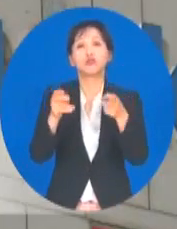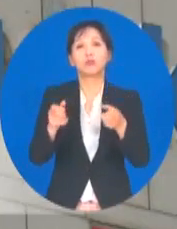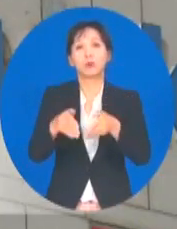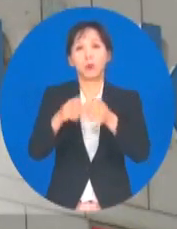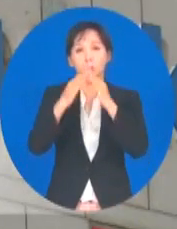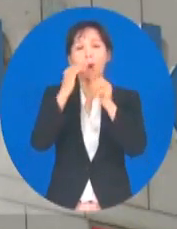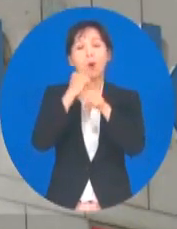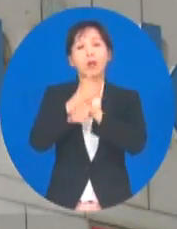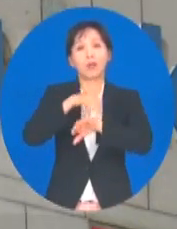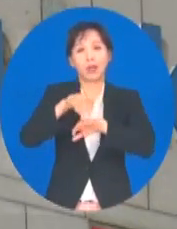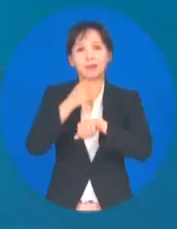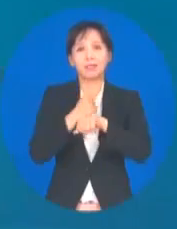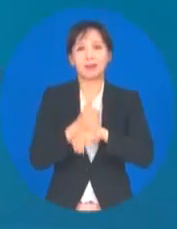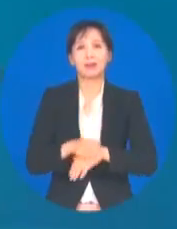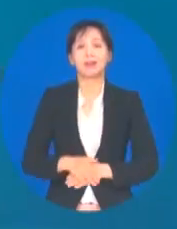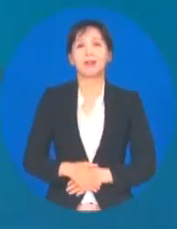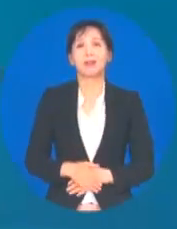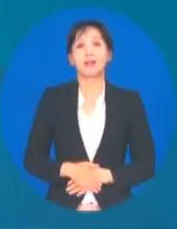준공한다는 계획입니다.